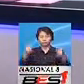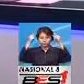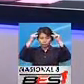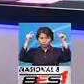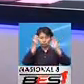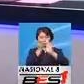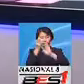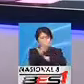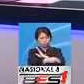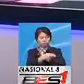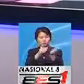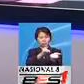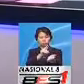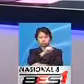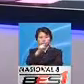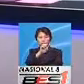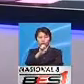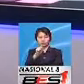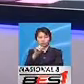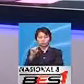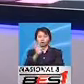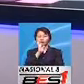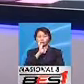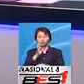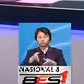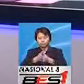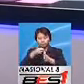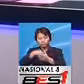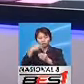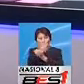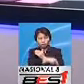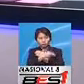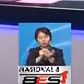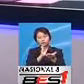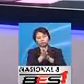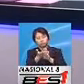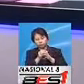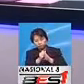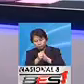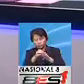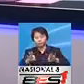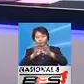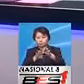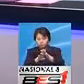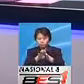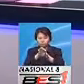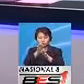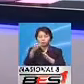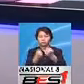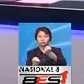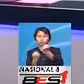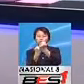Negara Malaysia Tan Sri Dr. Zeti Akhtar Aziz berkata permintaan dalam negeri akan terus menjadi pemacu utama pertumbuhan,